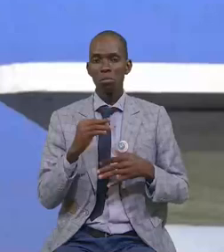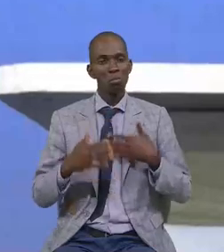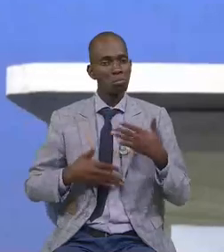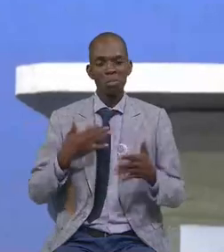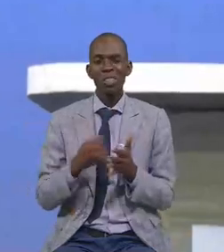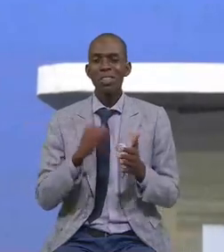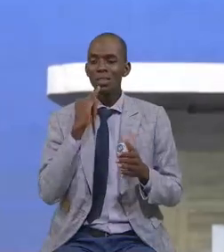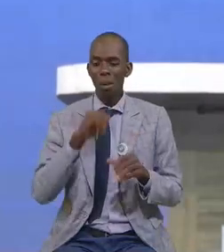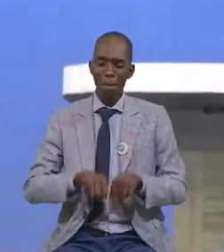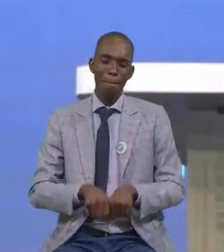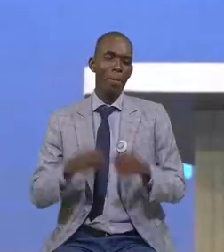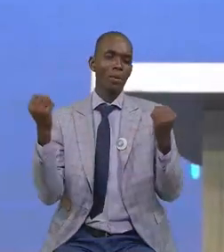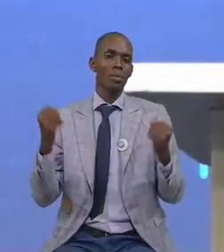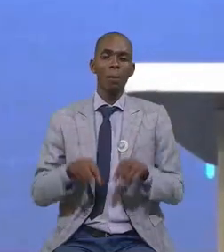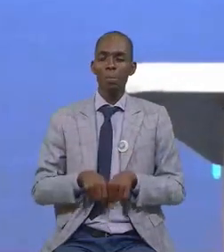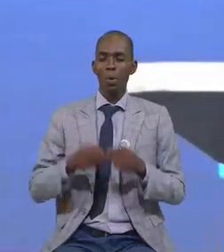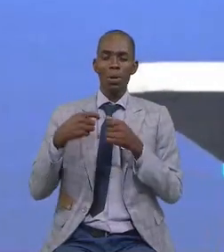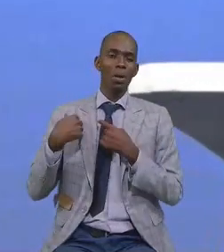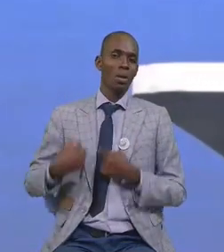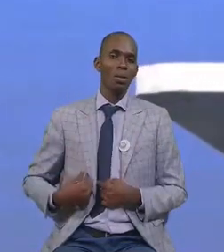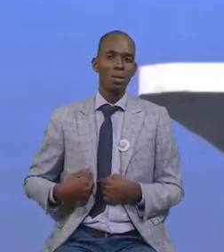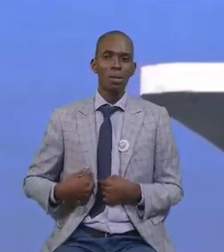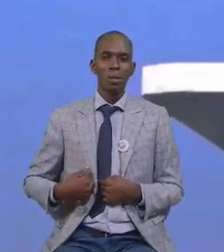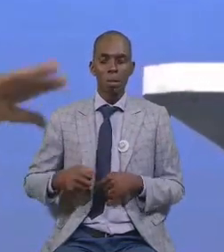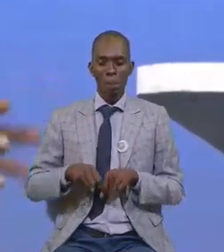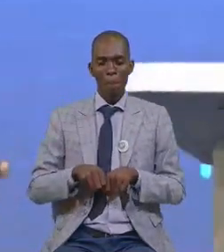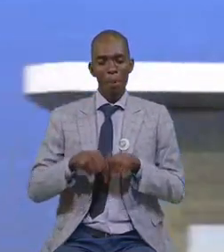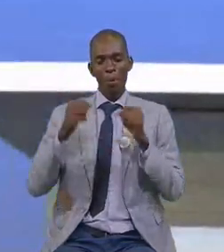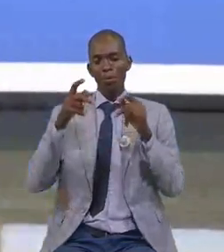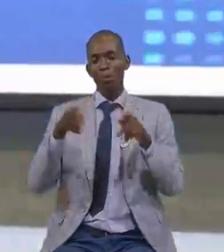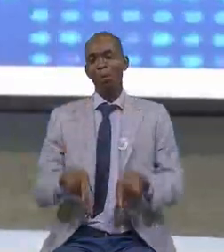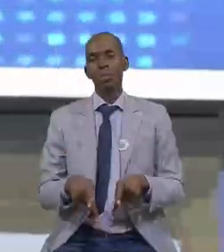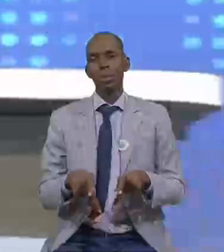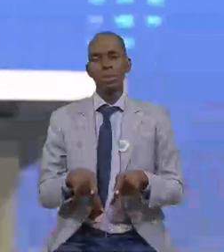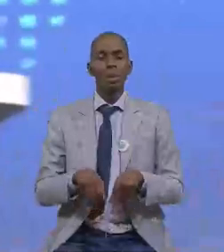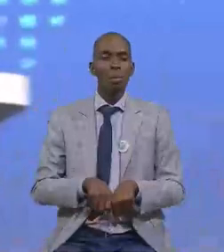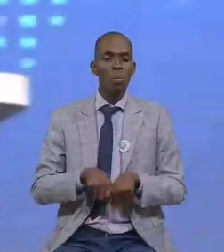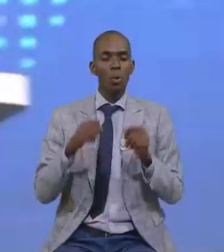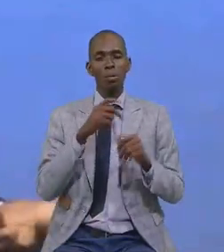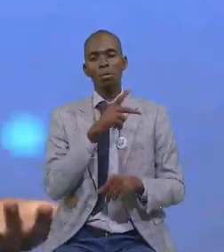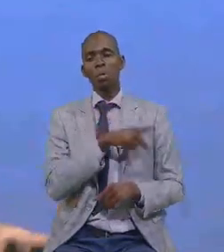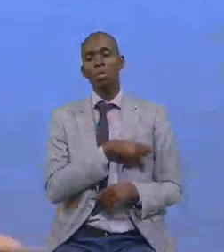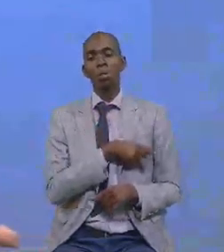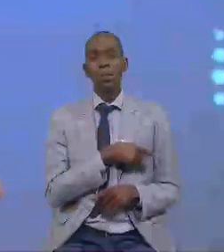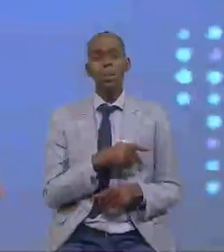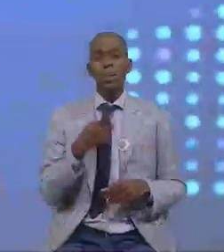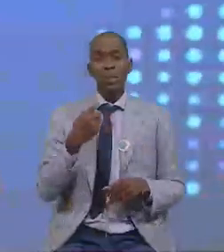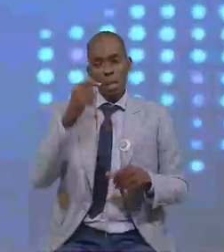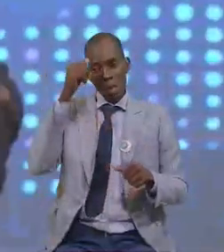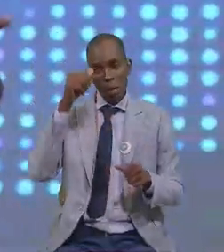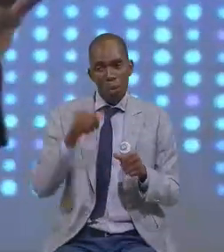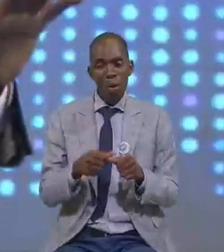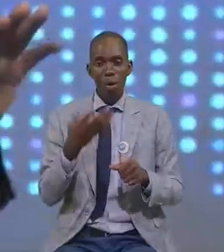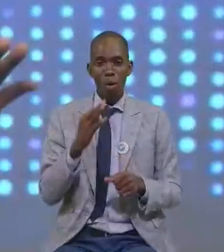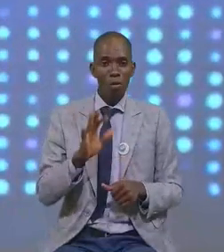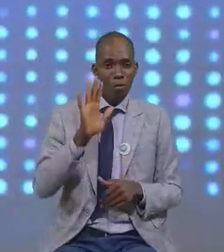de joie. Tu t'es brisé, le cœur brisé. Oui, l'homme brisé, la personnalité brisée. Le rappel,